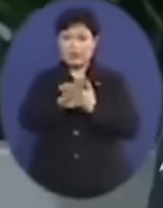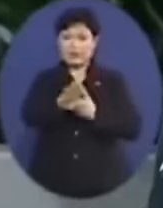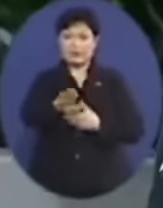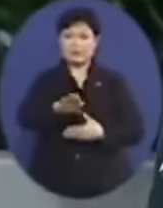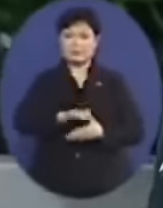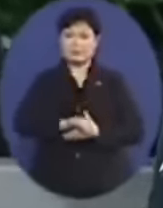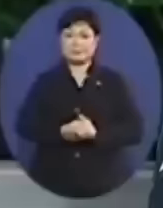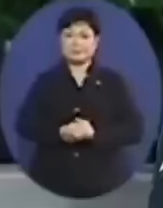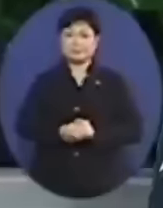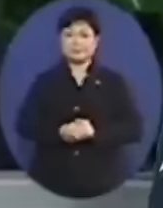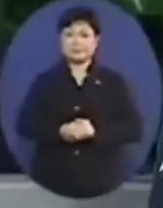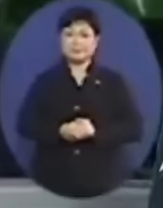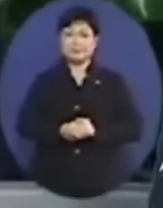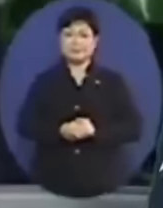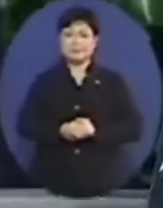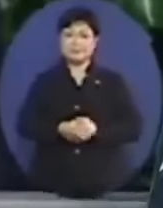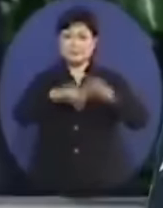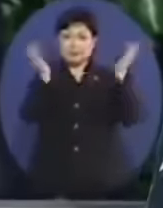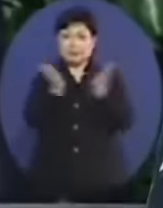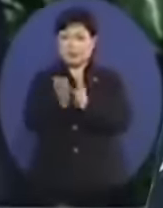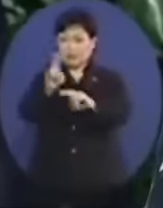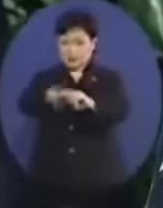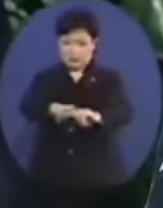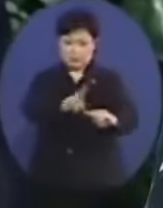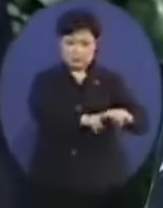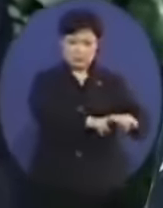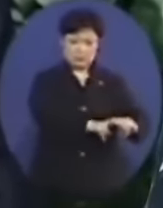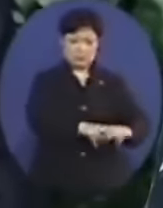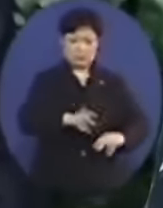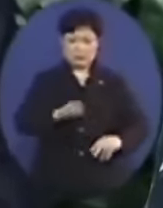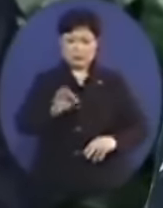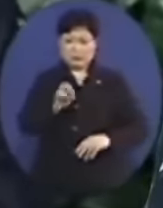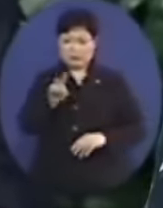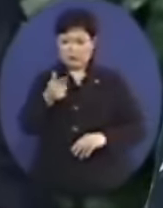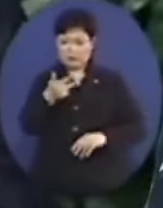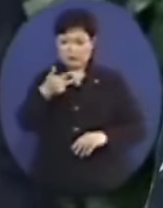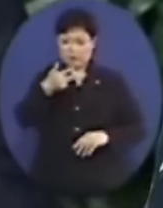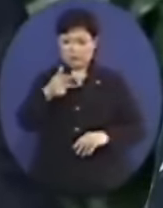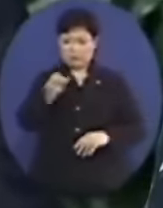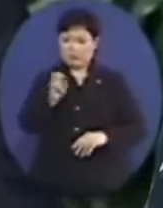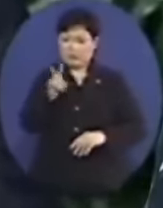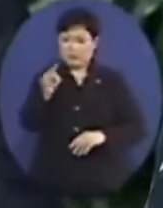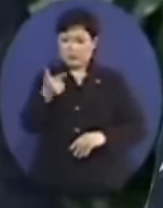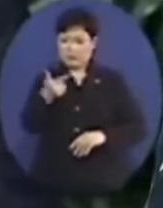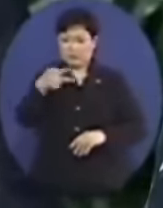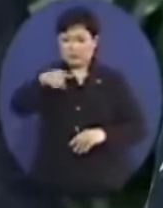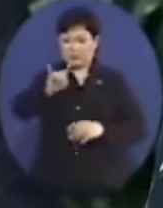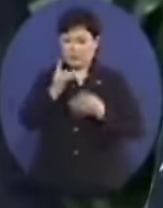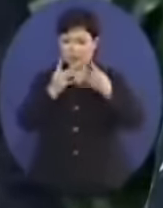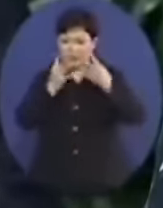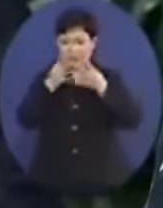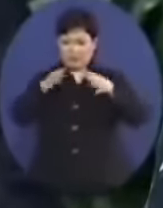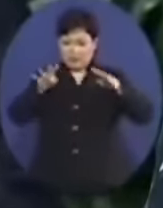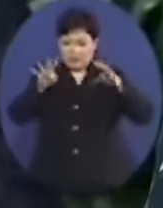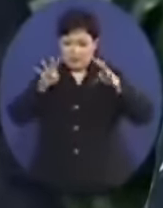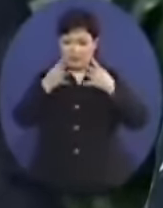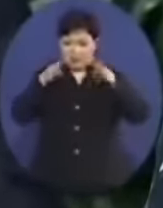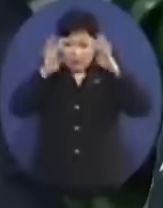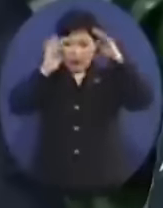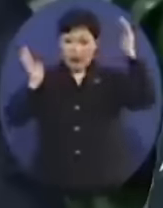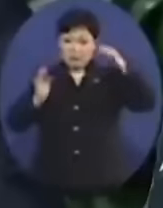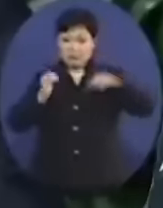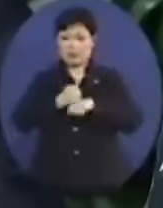기도하고 다 아니라 했는데 그는 서서 예수님 이름으로 나는 낳았습니다